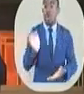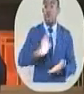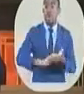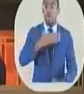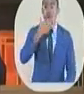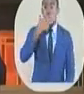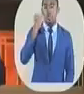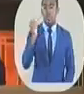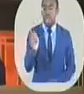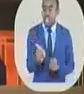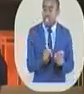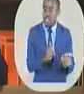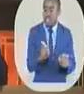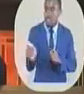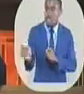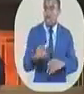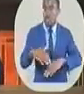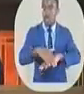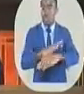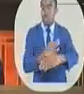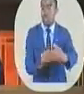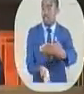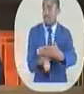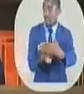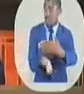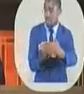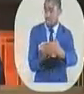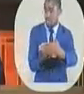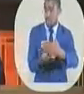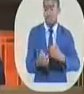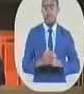d'améliorer la gestion orthodoxe de nos finances.